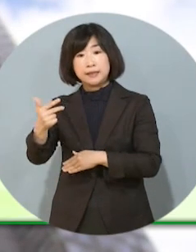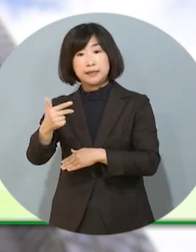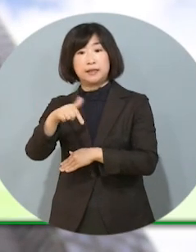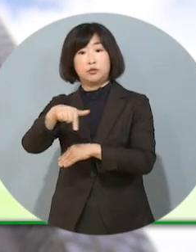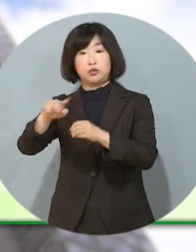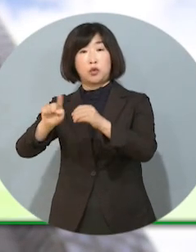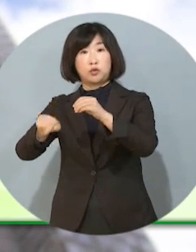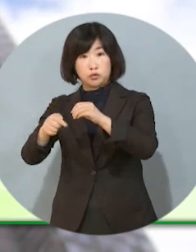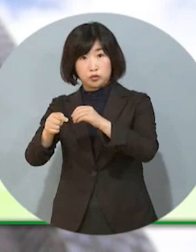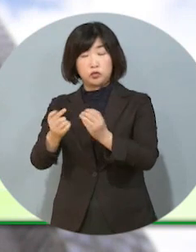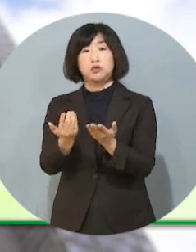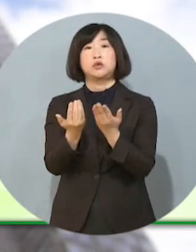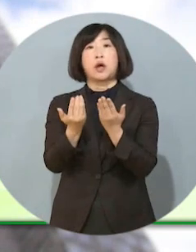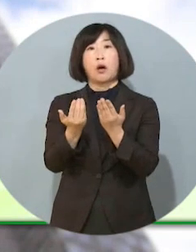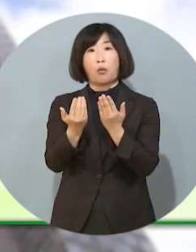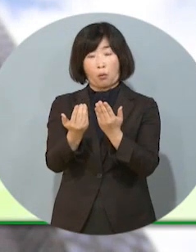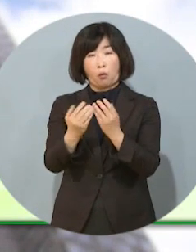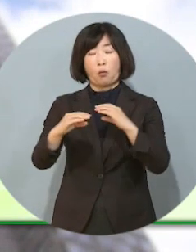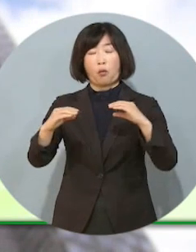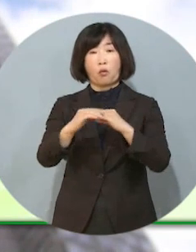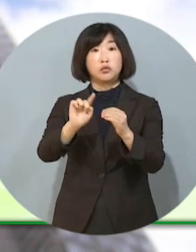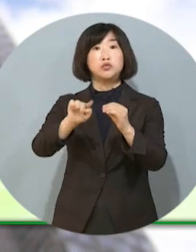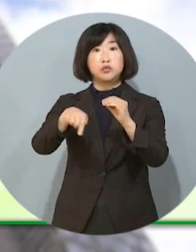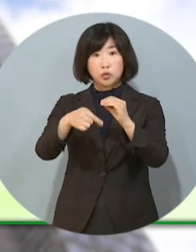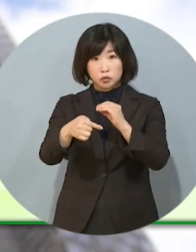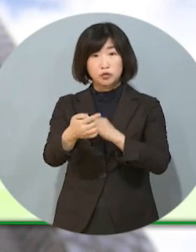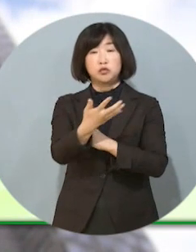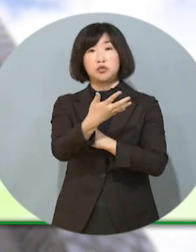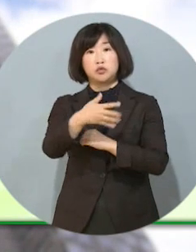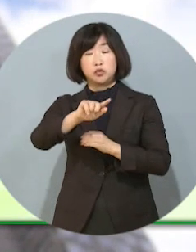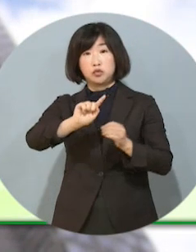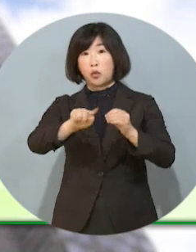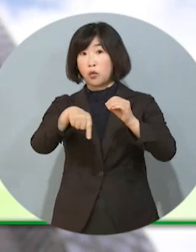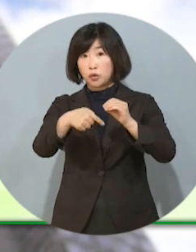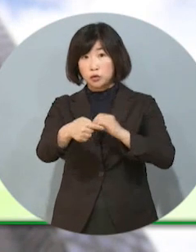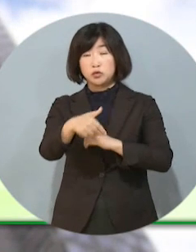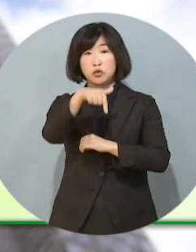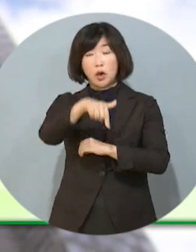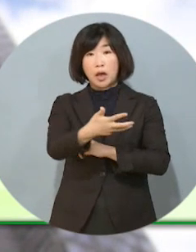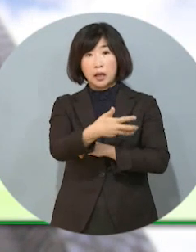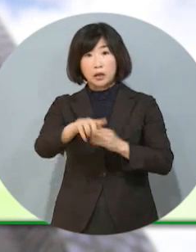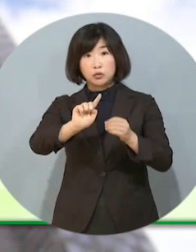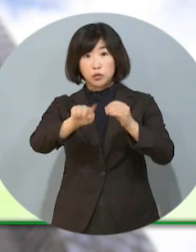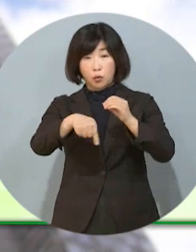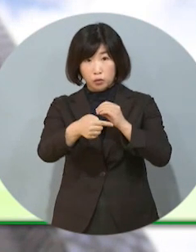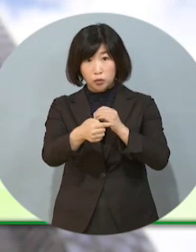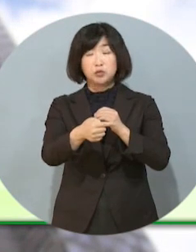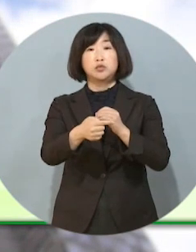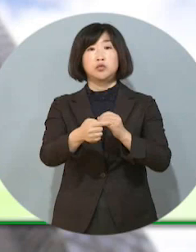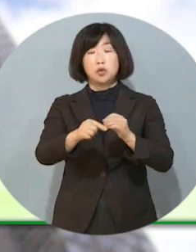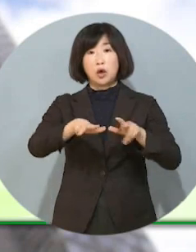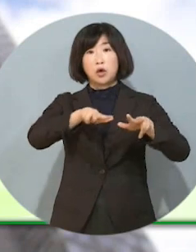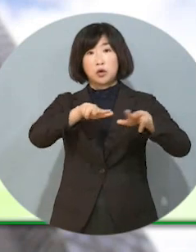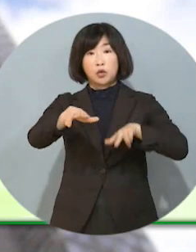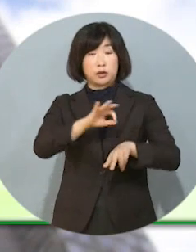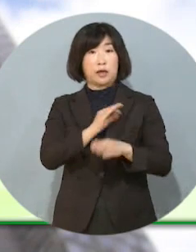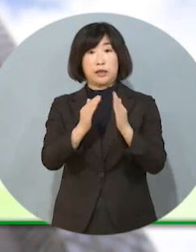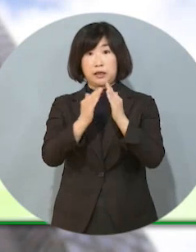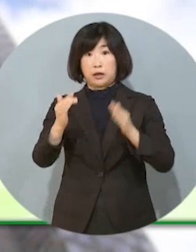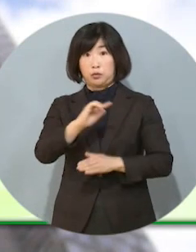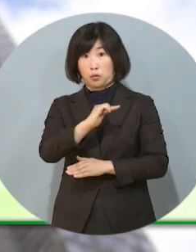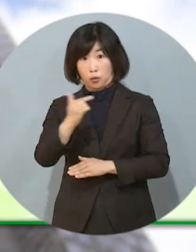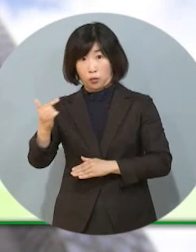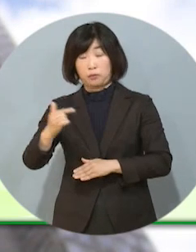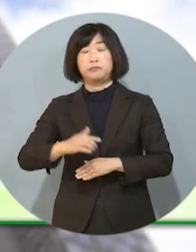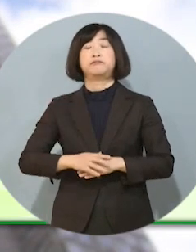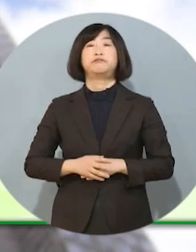学校交通局水道局下水道局行政委員会